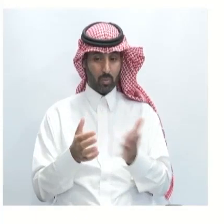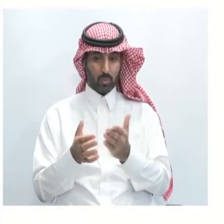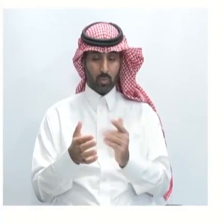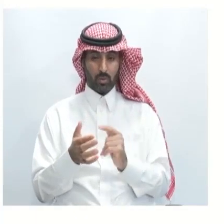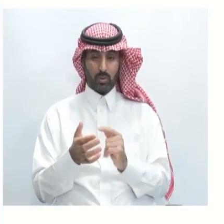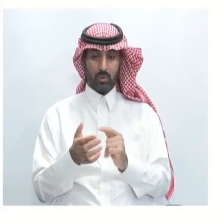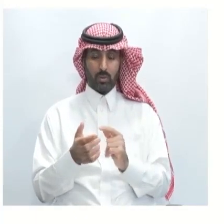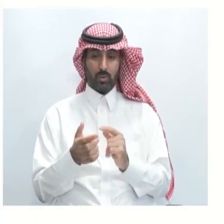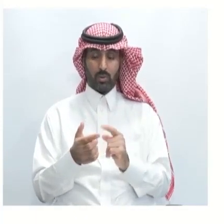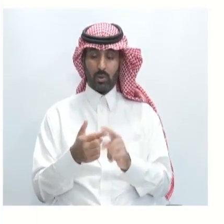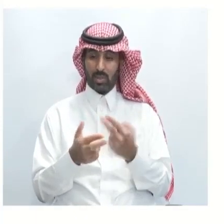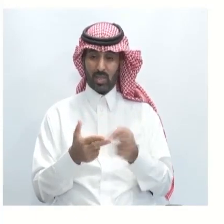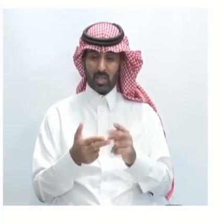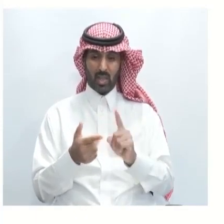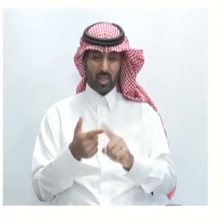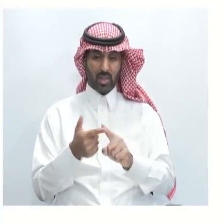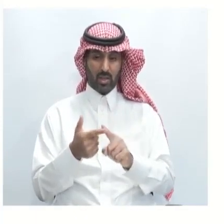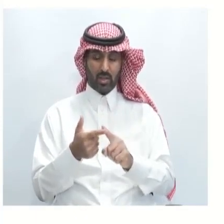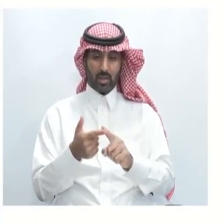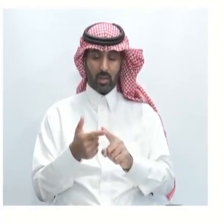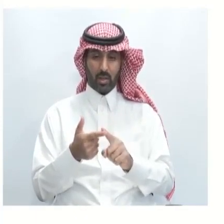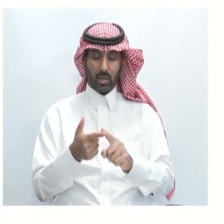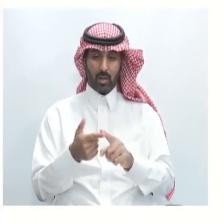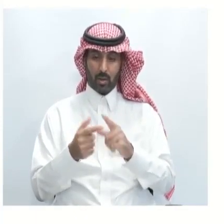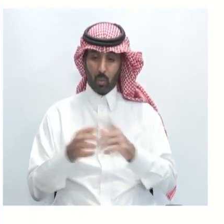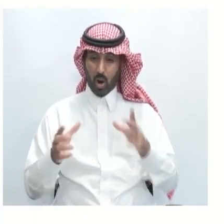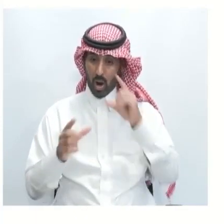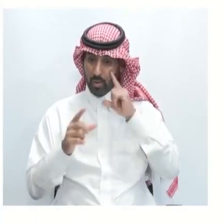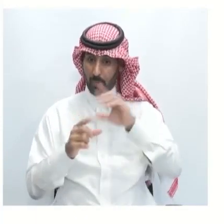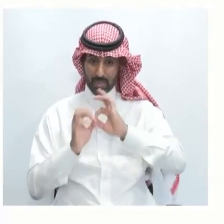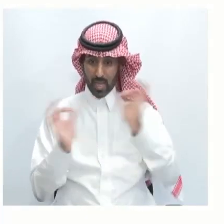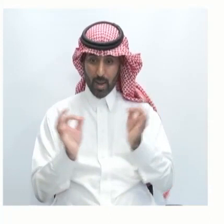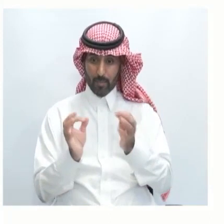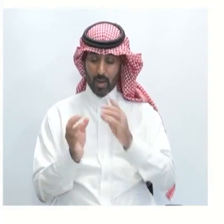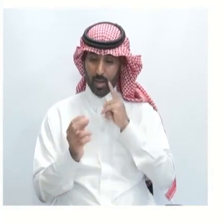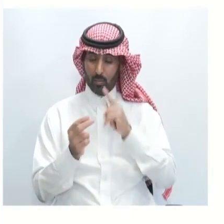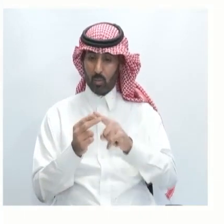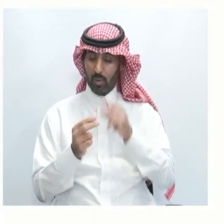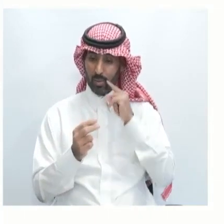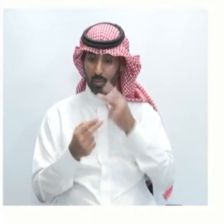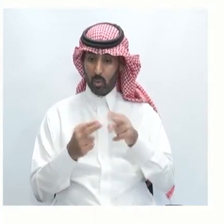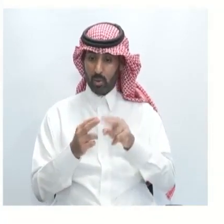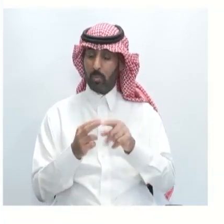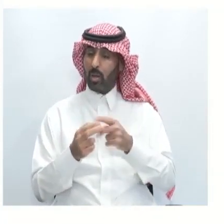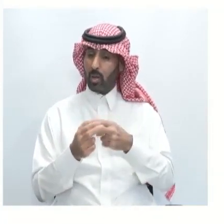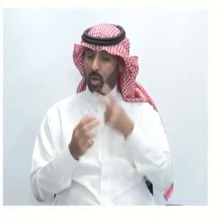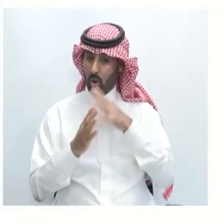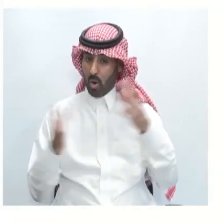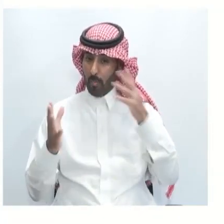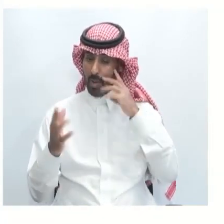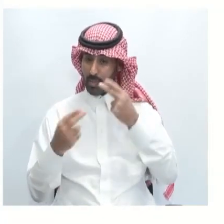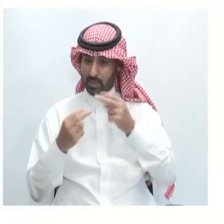حققنا الشرط الاول ناتي الى الشرط الثاني وان تكون المقدمه الكبرى كليه المقدمه الكبرى كليه